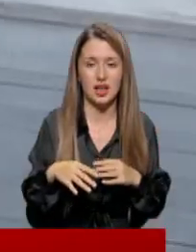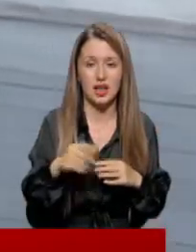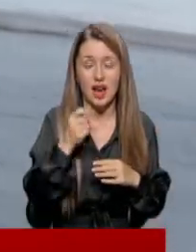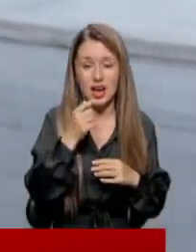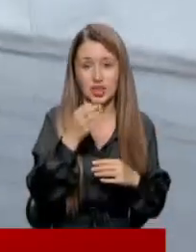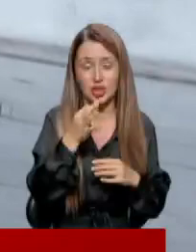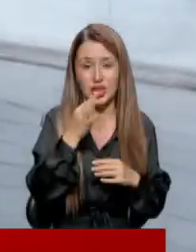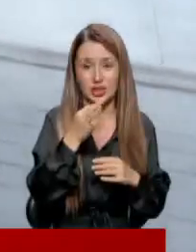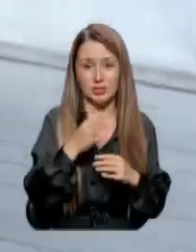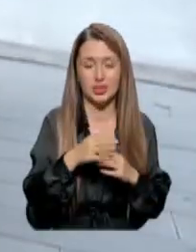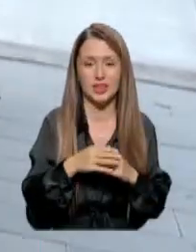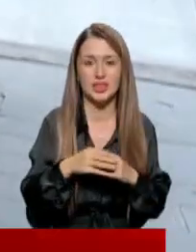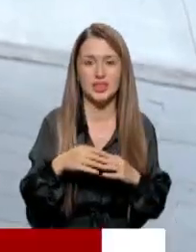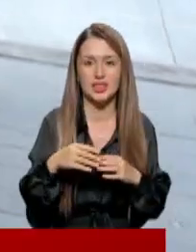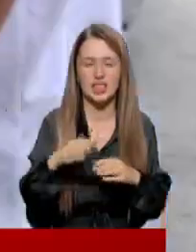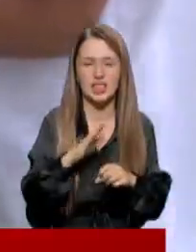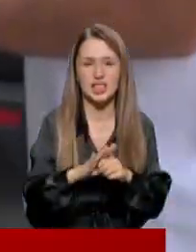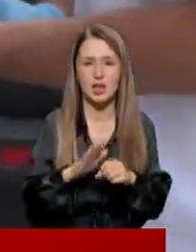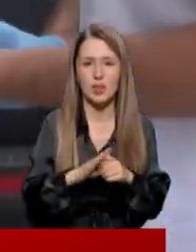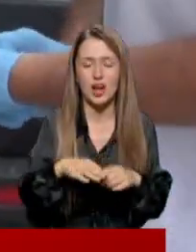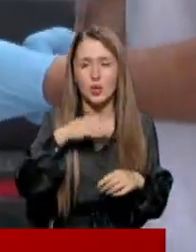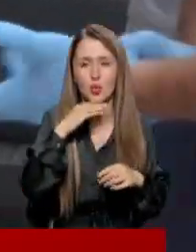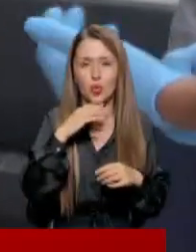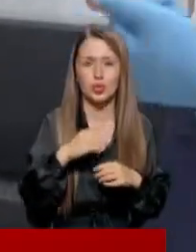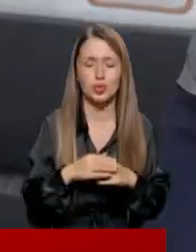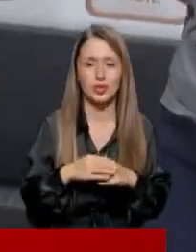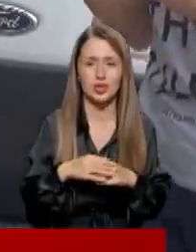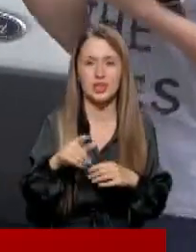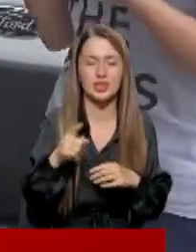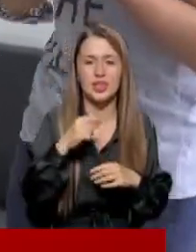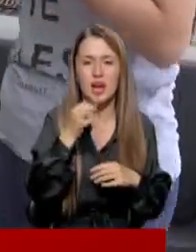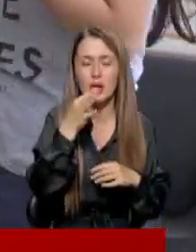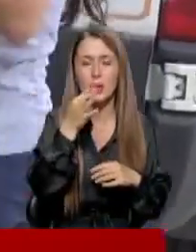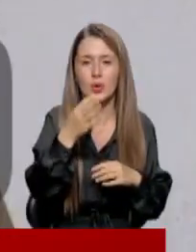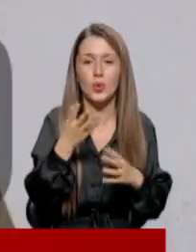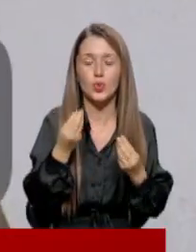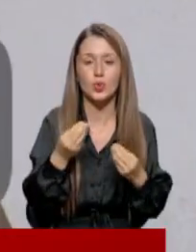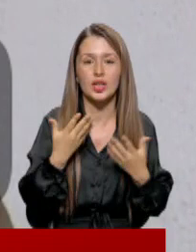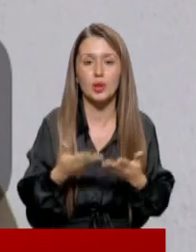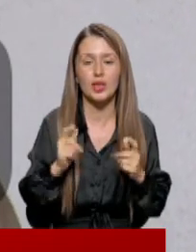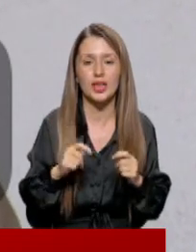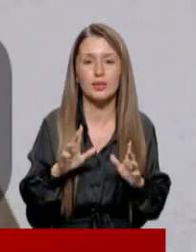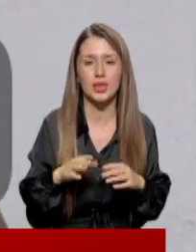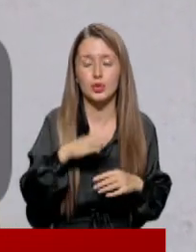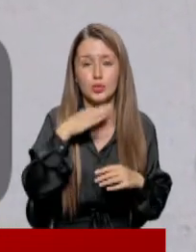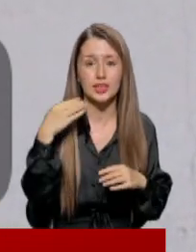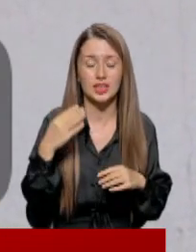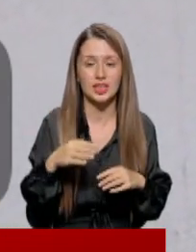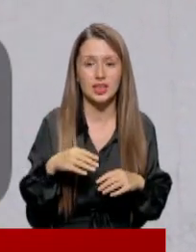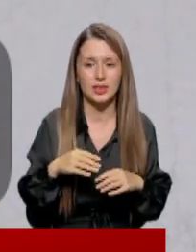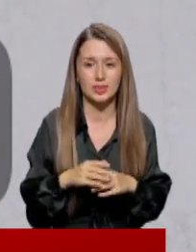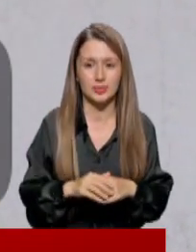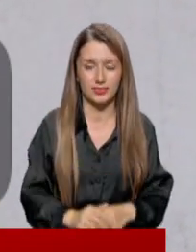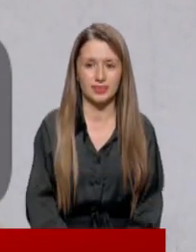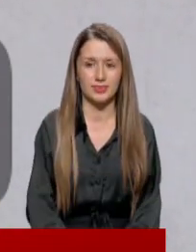yaralandı. Hastaneler acemi kasaplarla doldu taştı. Kimi ise acemi olduğunu kabul etmedi. Kurbanı keserken hayvan ayağı kaydı.